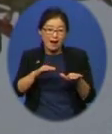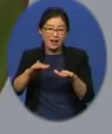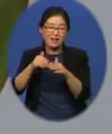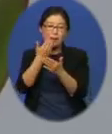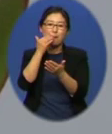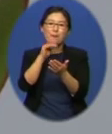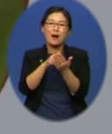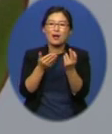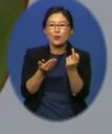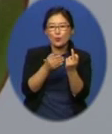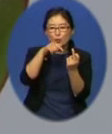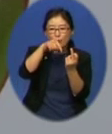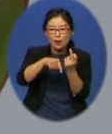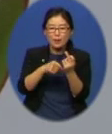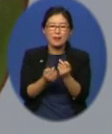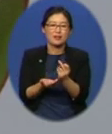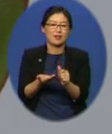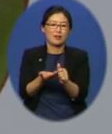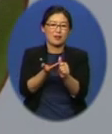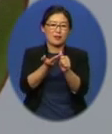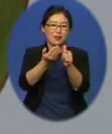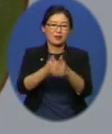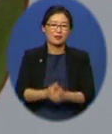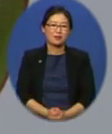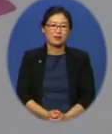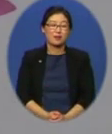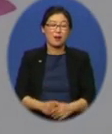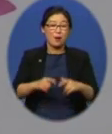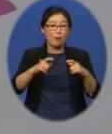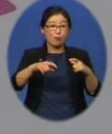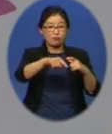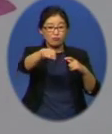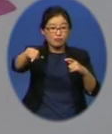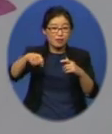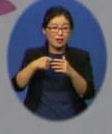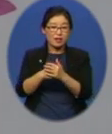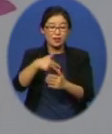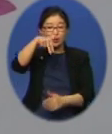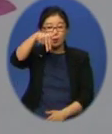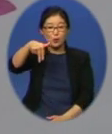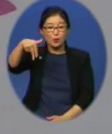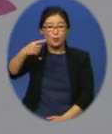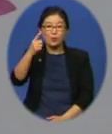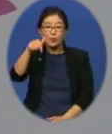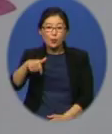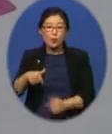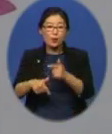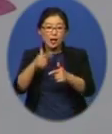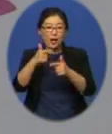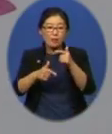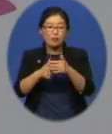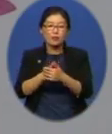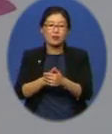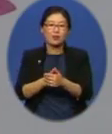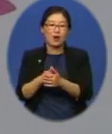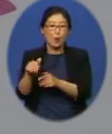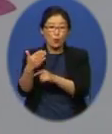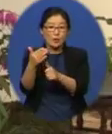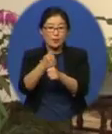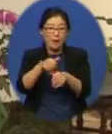틈에서 서식하며 일부 지방에서는 쪽나무라고 하여 어망을 염색하는 데 사용했다고